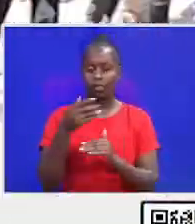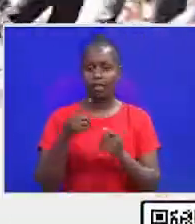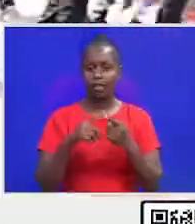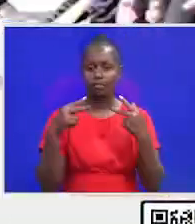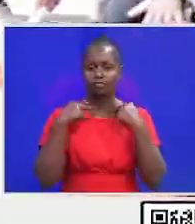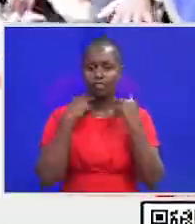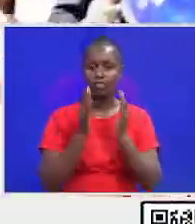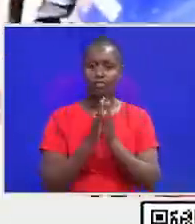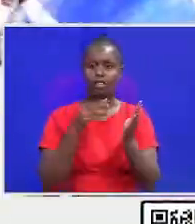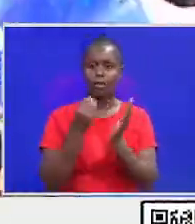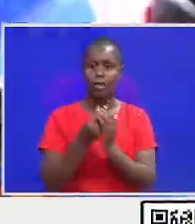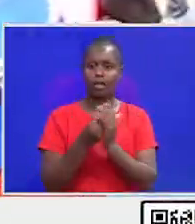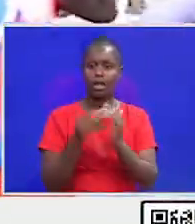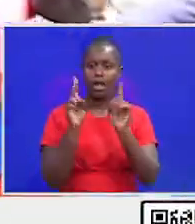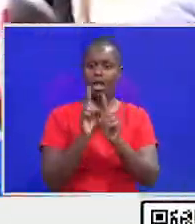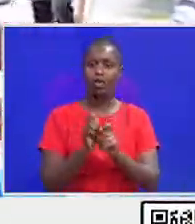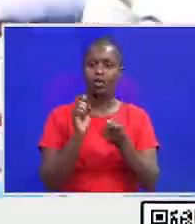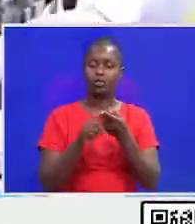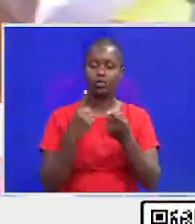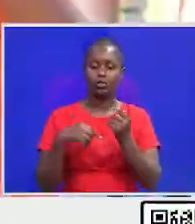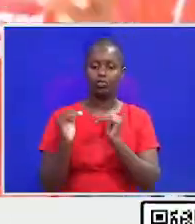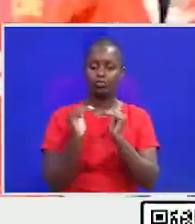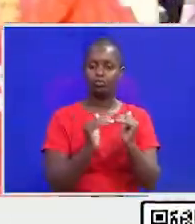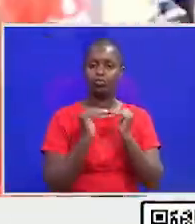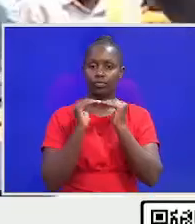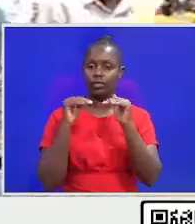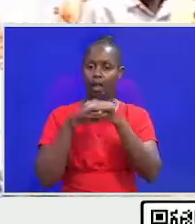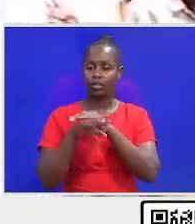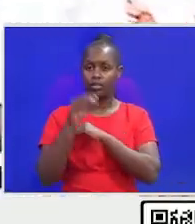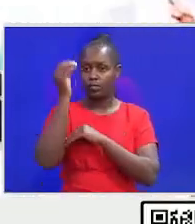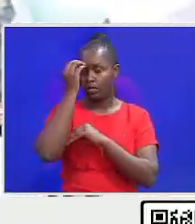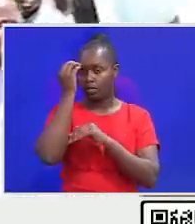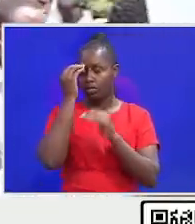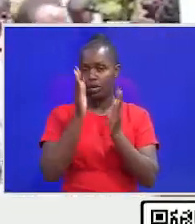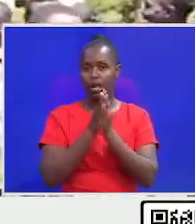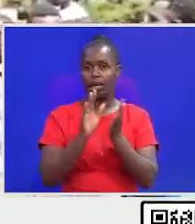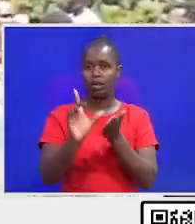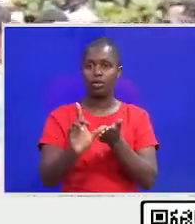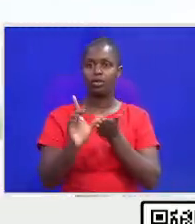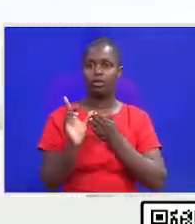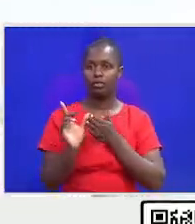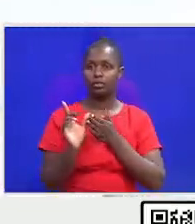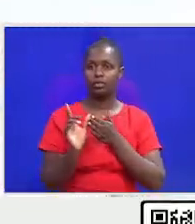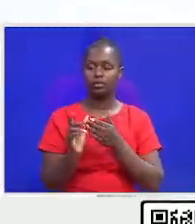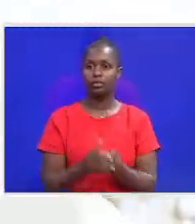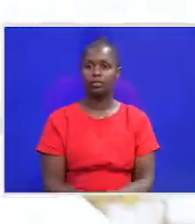vya kifedha na upatikanaji wa usawa wa masomo na mikopo. Anastasia Mukabi, Rininga ya TV47.